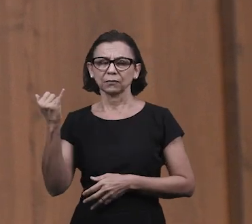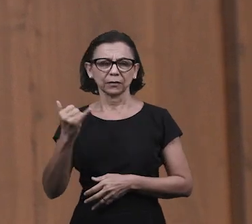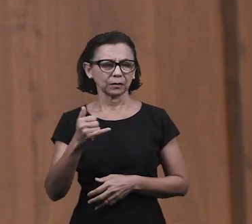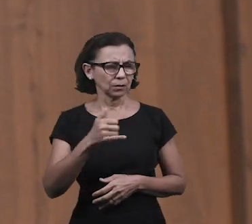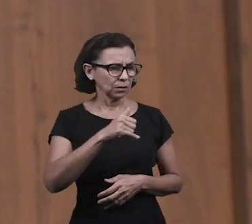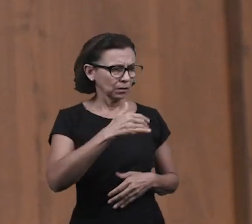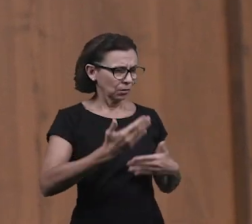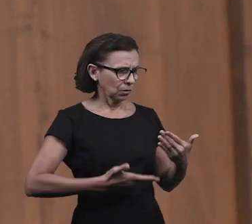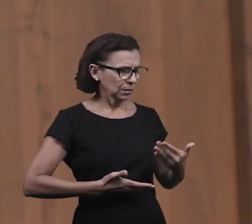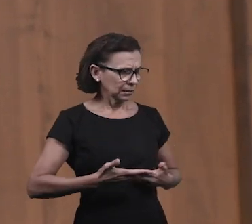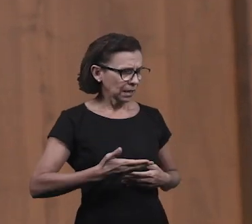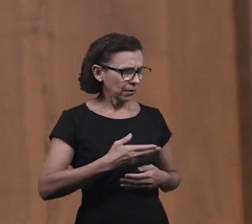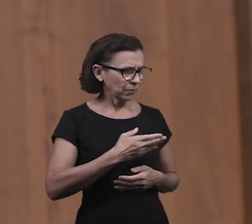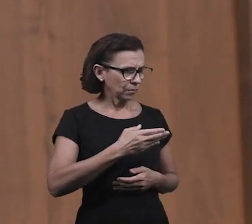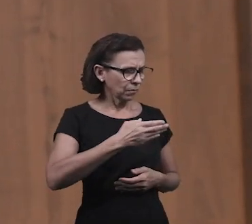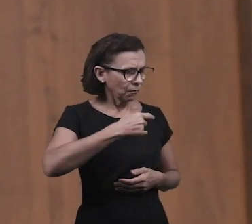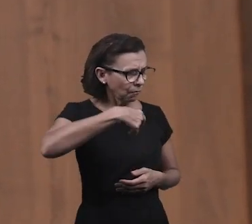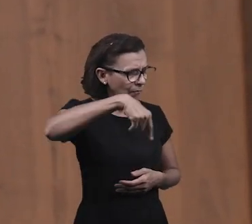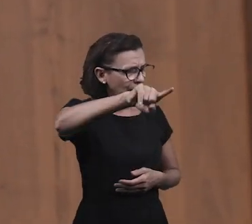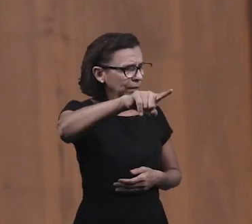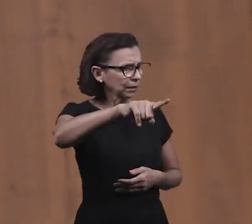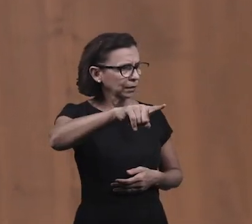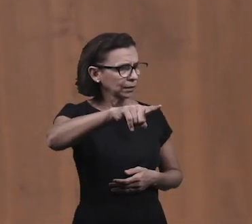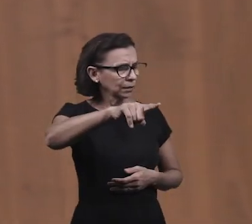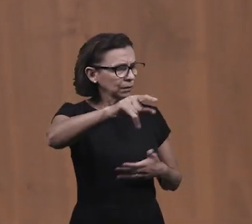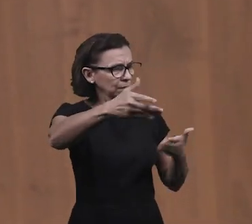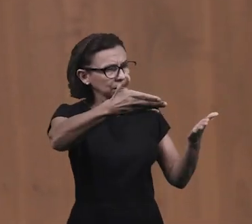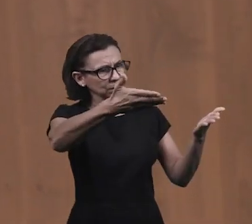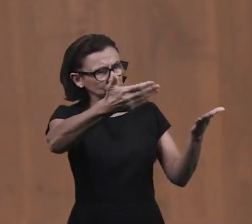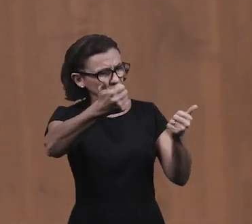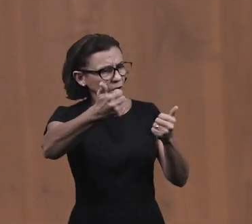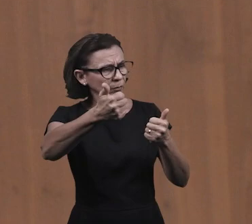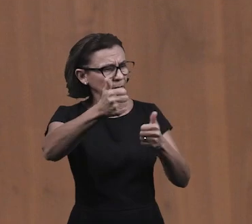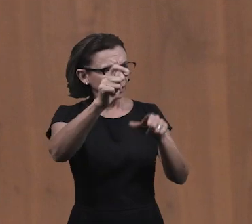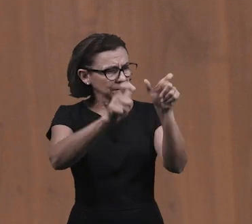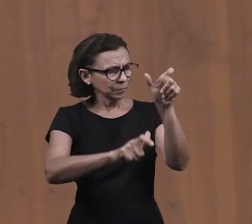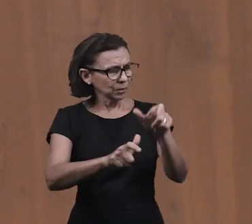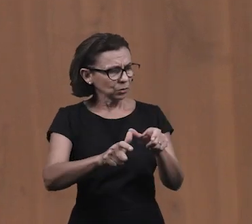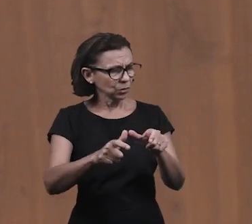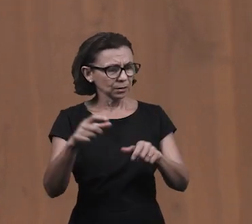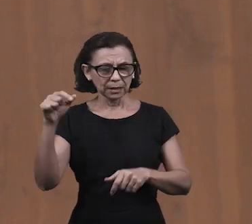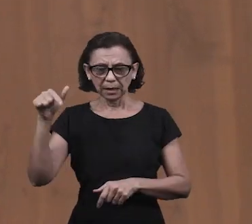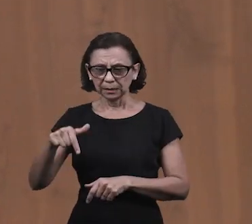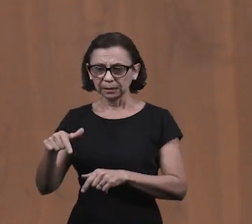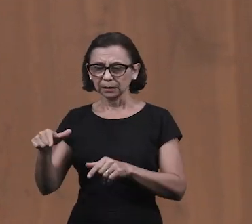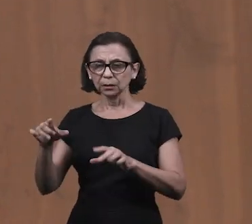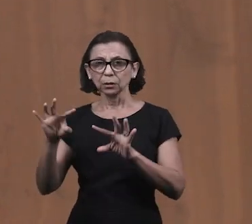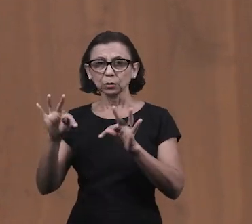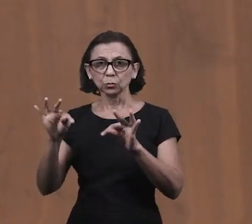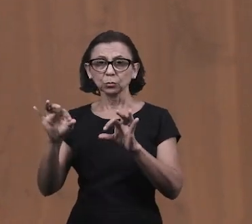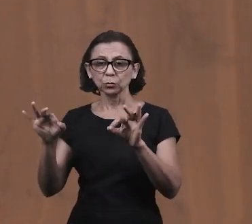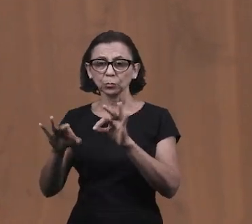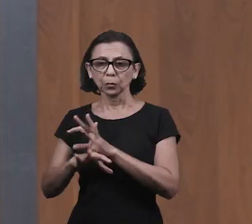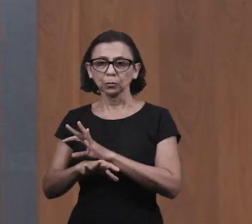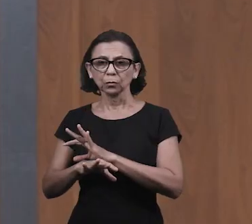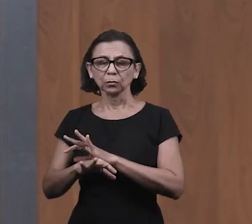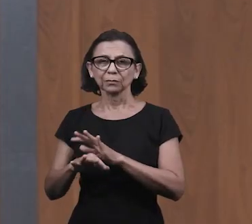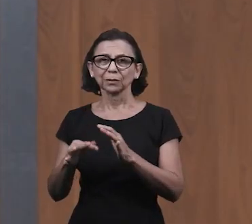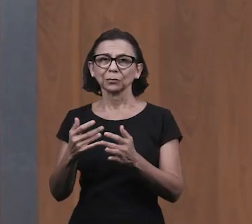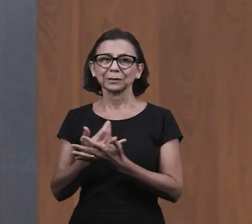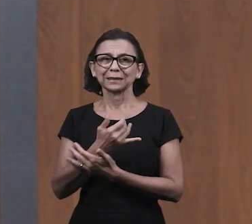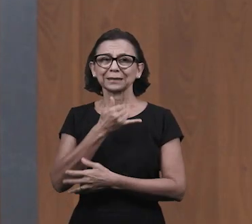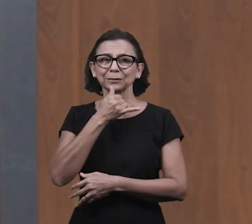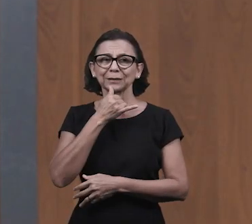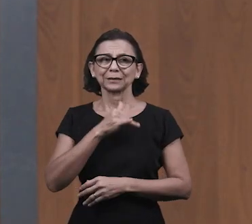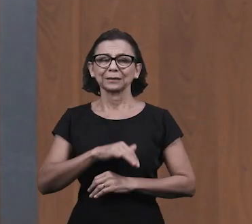scène, il a dit aux serviteurs d'aller dire aux invités, vous pouvez venir, car tout est déjà prêt. Mais quelque